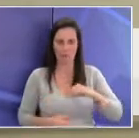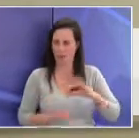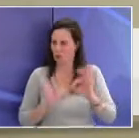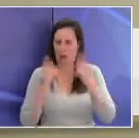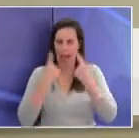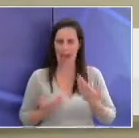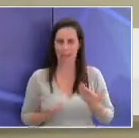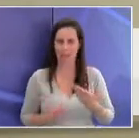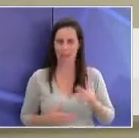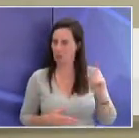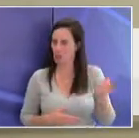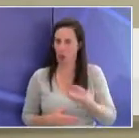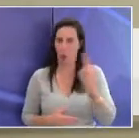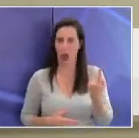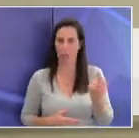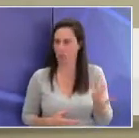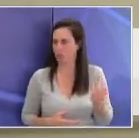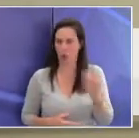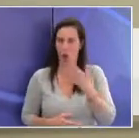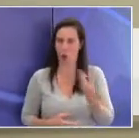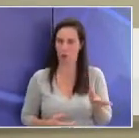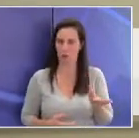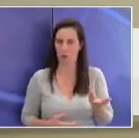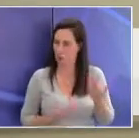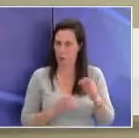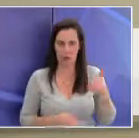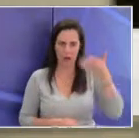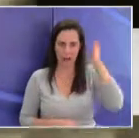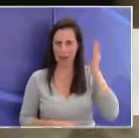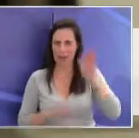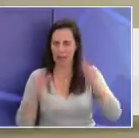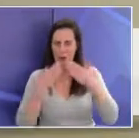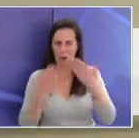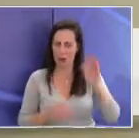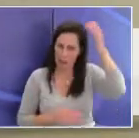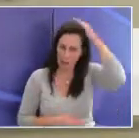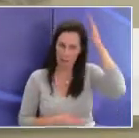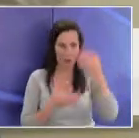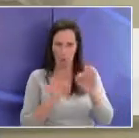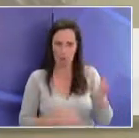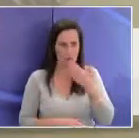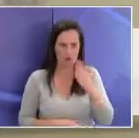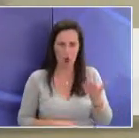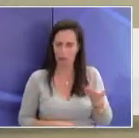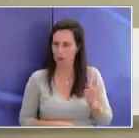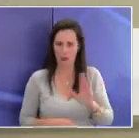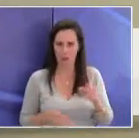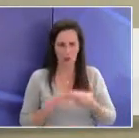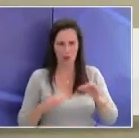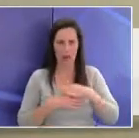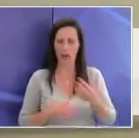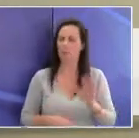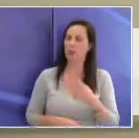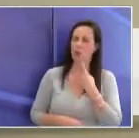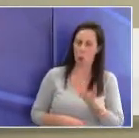של החרדים לבד, הוא של כל עם ישראל, או כל עם היהודי, ומותר לו ללכת לכותל, מותר לשים כיפה, מותר לדבר על יהדות, זה לא נחלה. לא, אבל מה